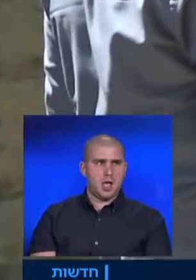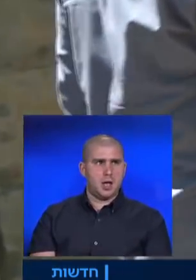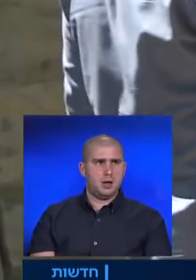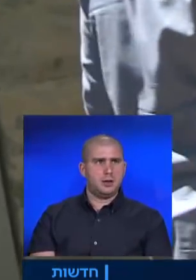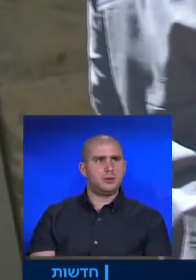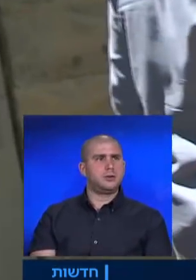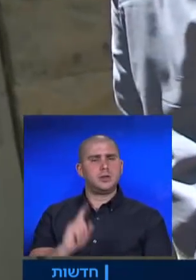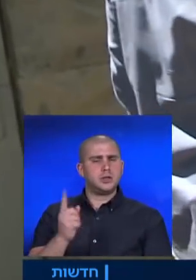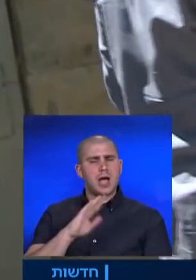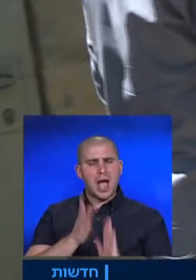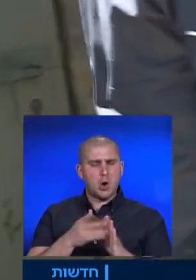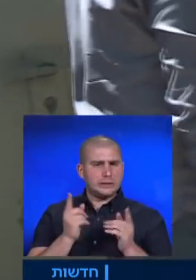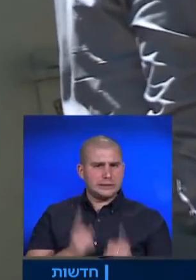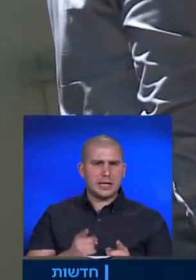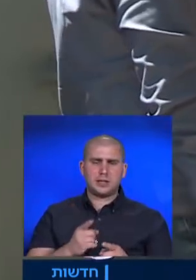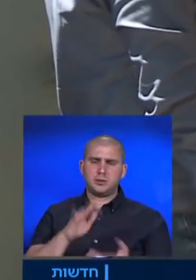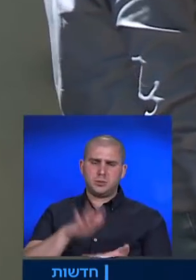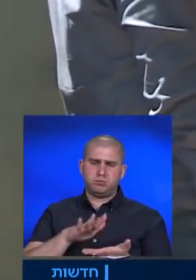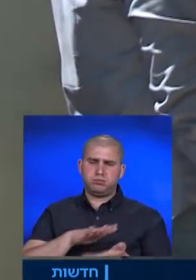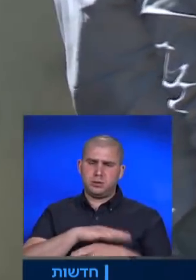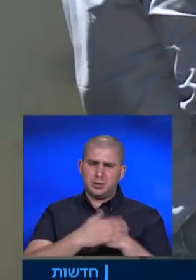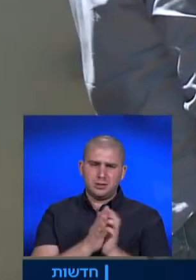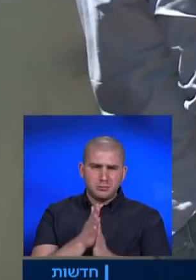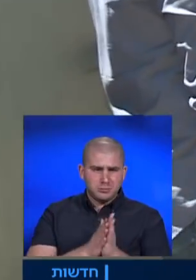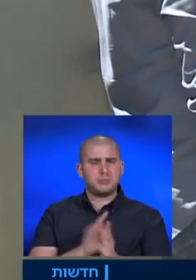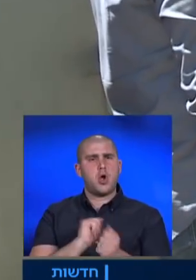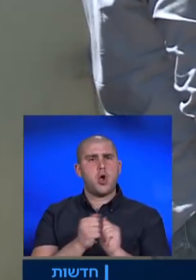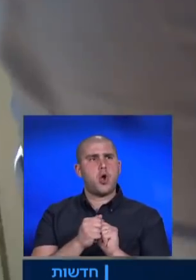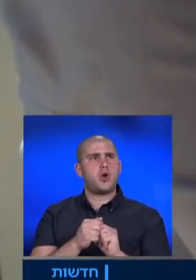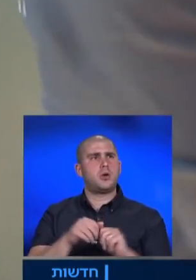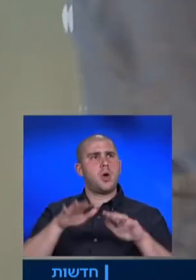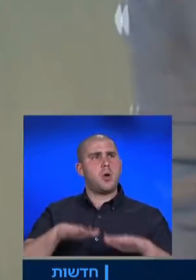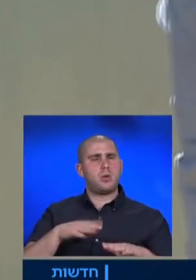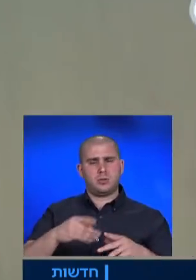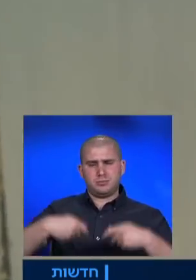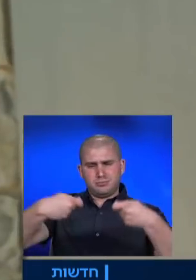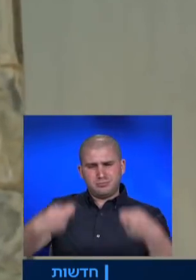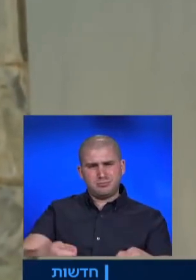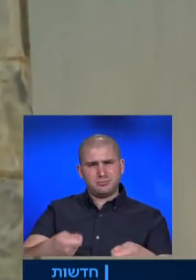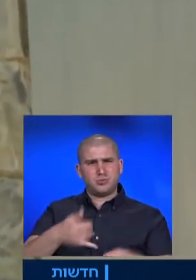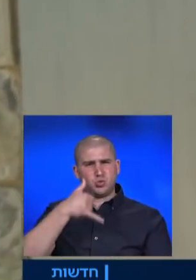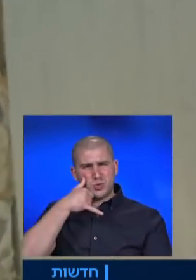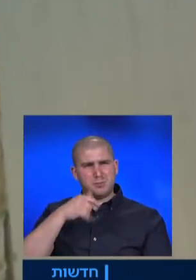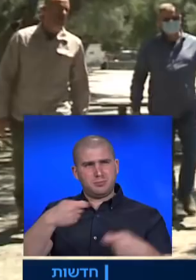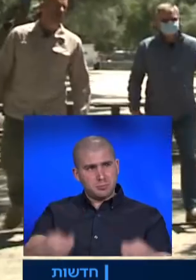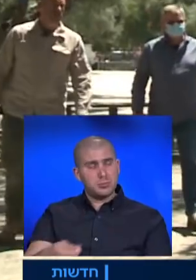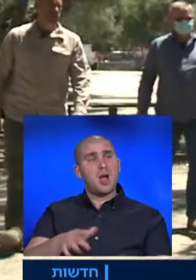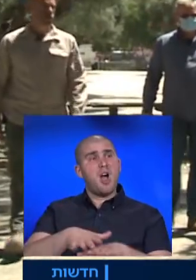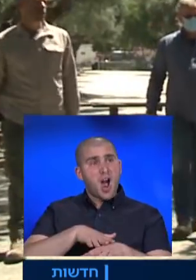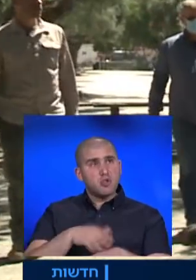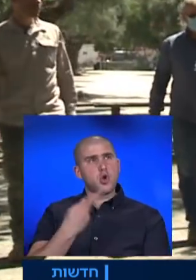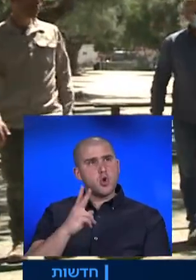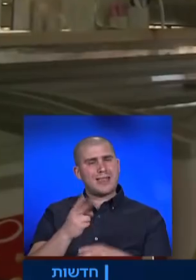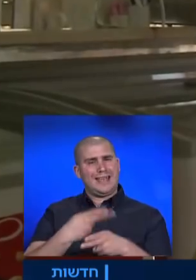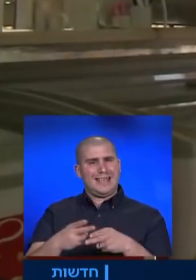אם זה ג'ל חיטוי ידיים, מושבים חד פעמיים לאסלה, שההרגשה תהיה כמה שיותר היגיינית. זה